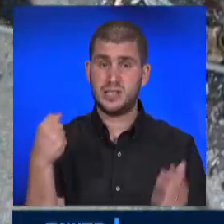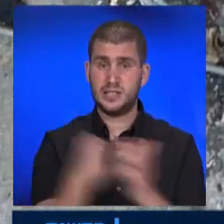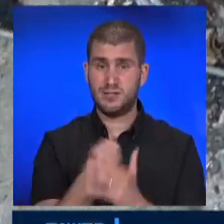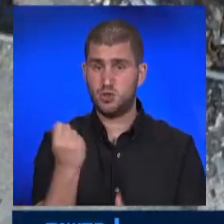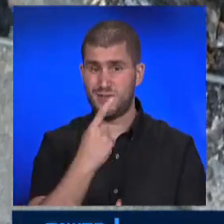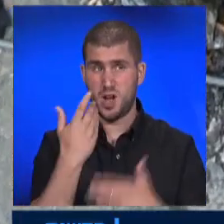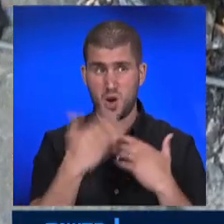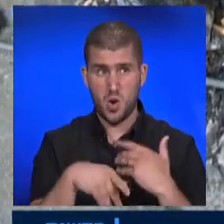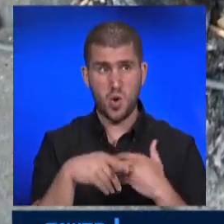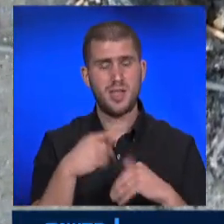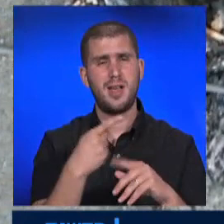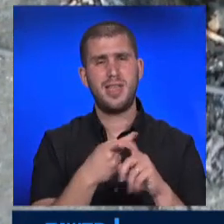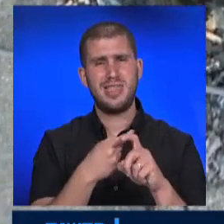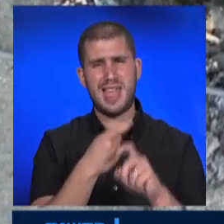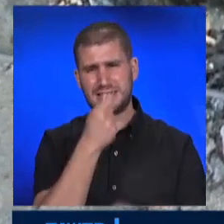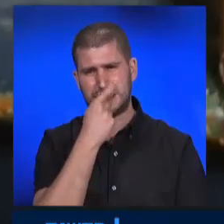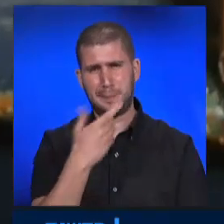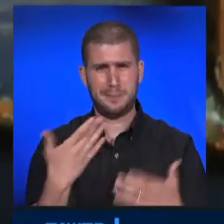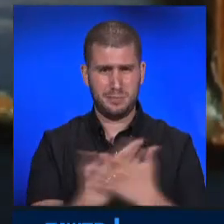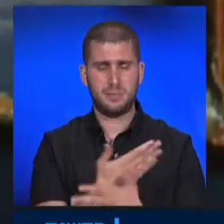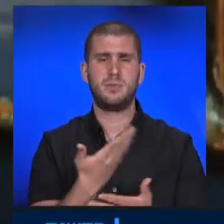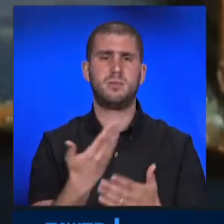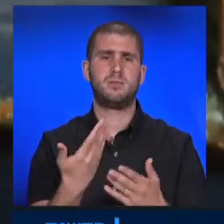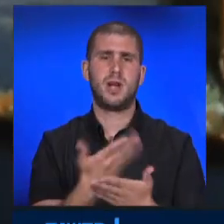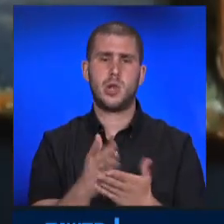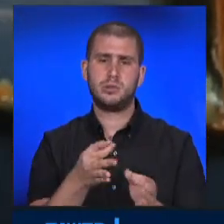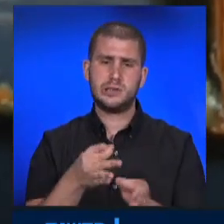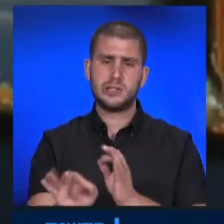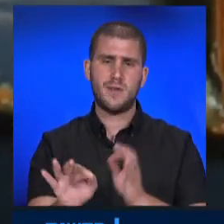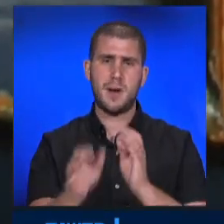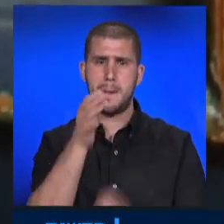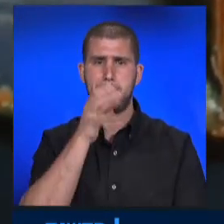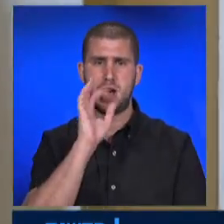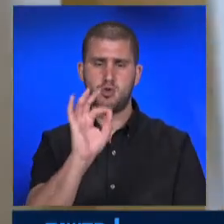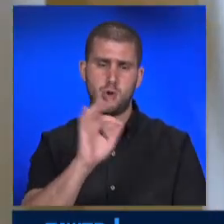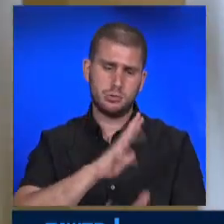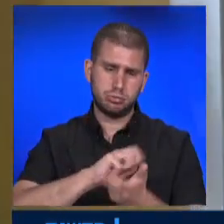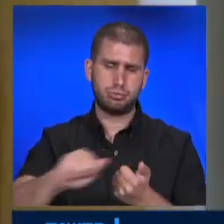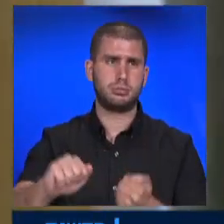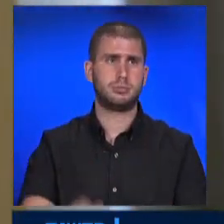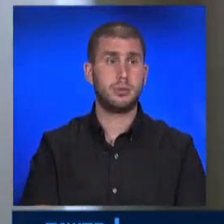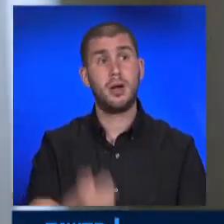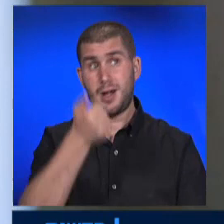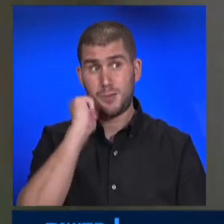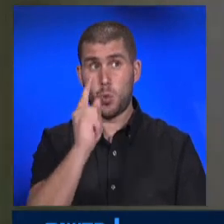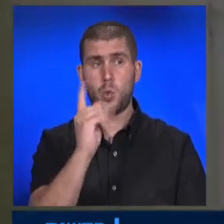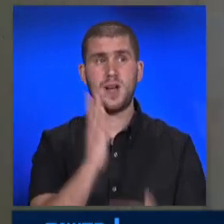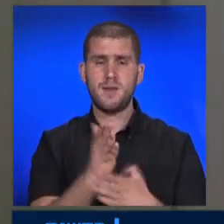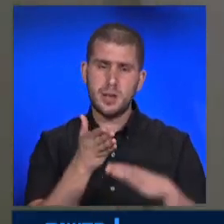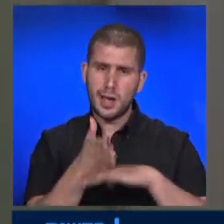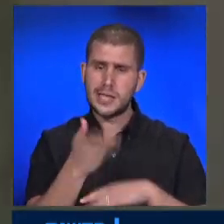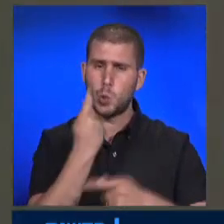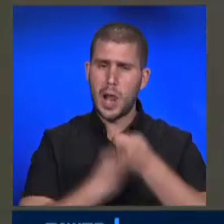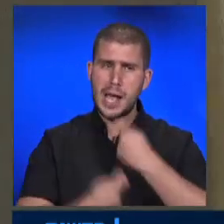השבוע נאו-נאצים החליטו לשרוף את הבר שבבעלותו עד היסוד. אתמול הוא הכניס אותנו